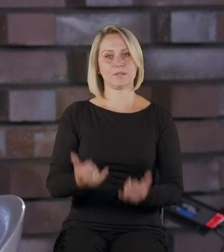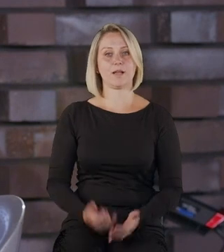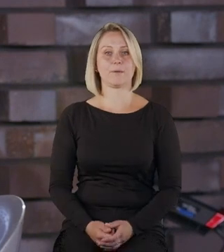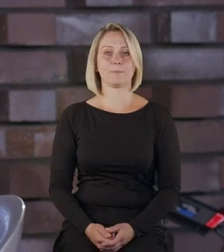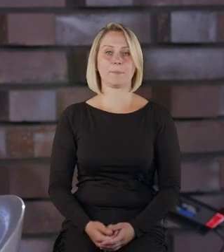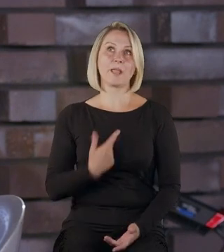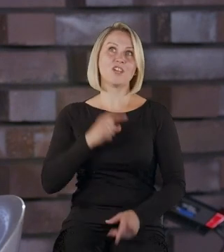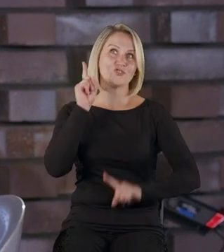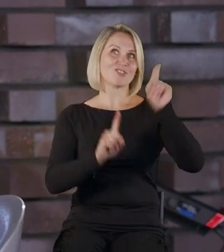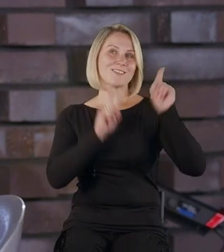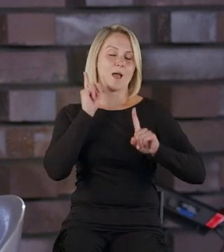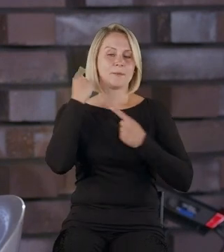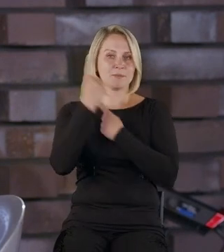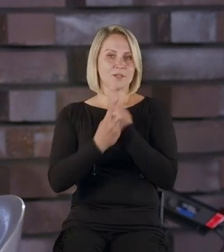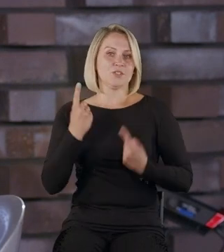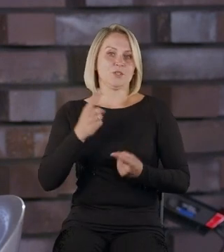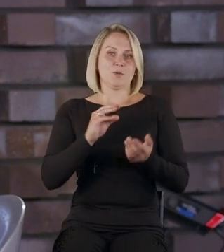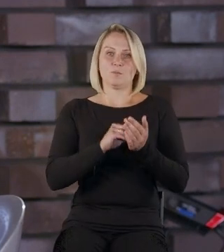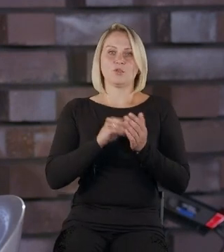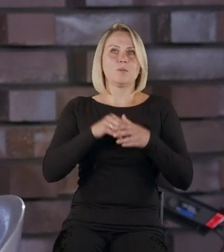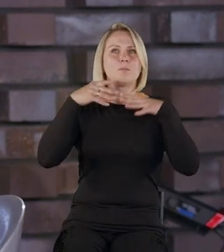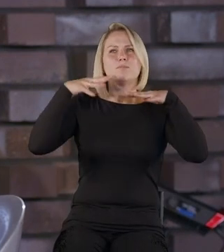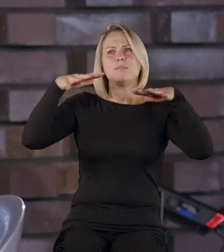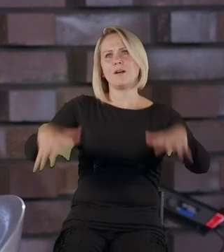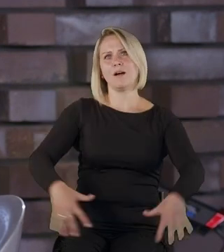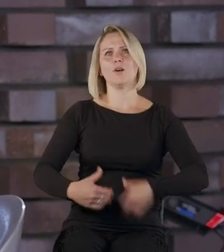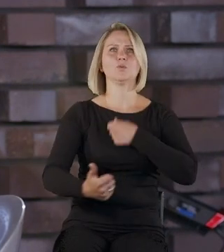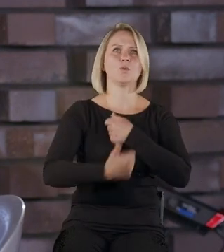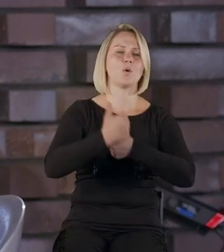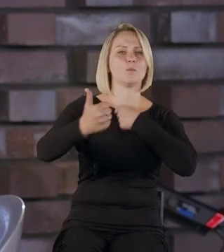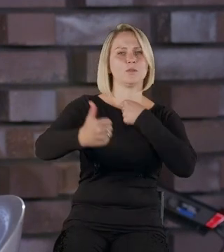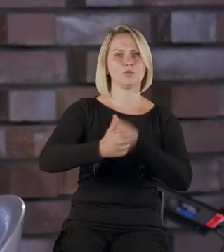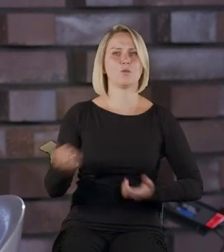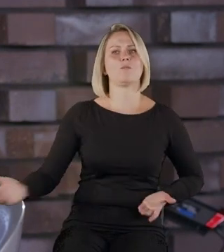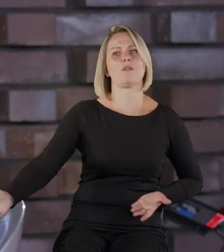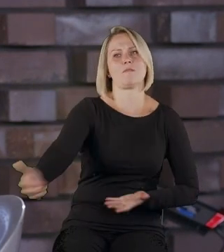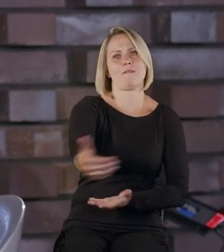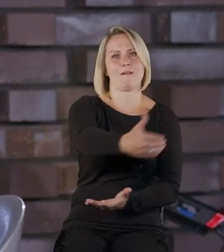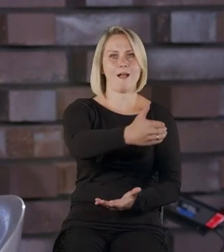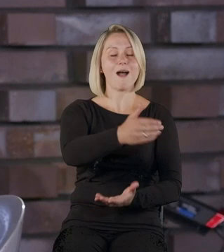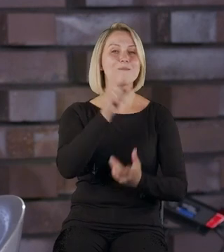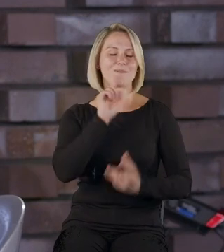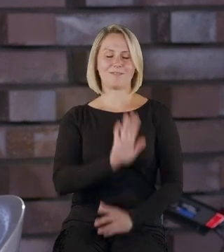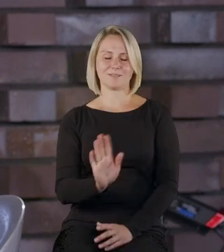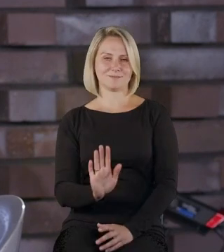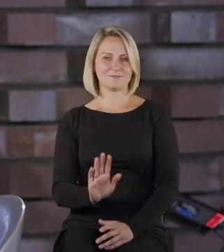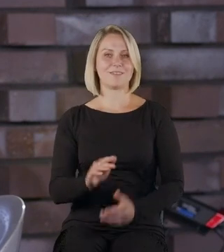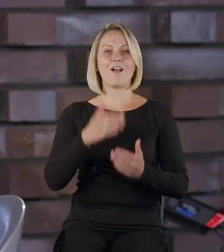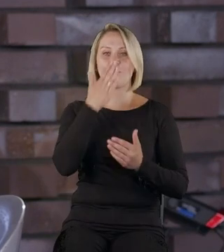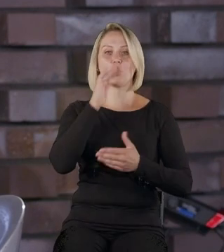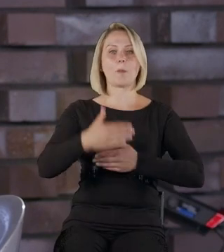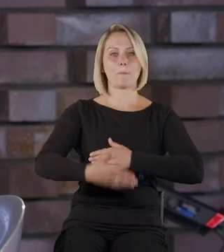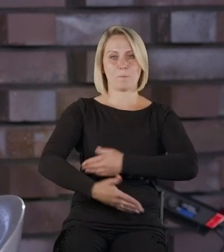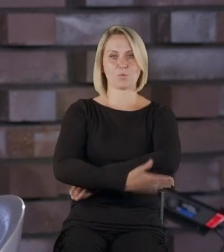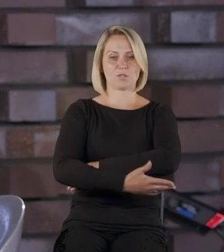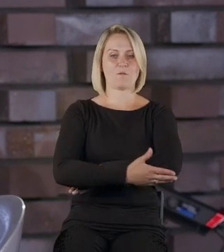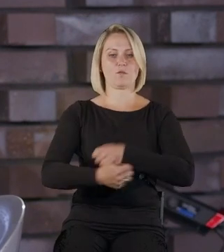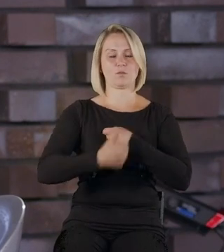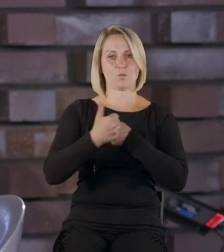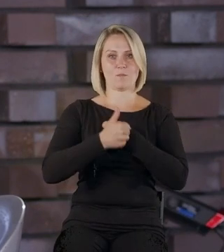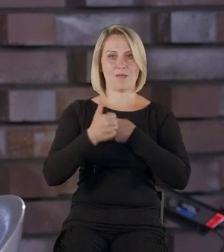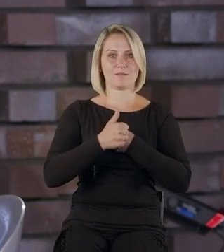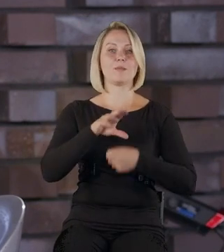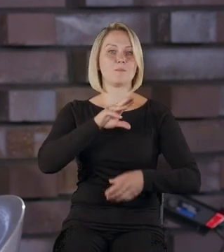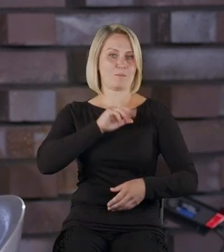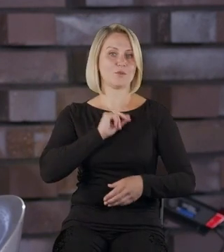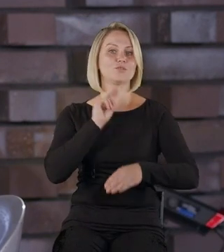żeby dostać się na studia, potrzeba złożyć ogromne ilości dokumentów. Tak naprawdę tak nie jest. Podstawowym dokumentem, który pozwala na